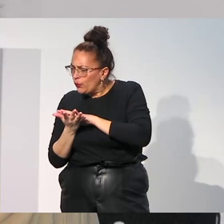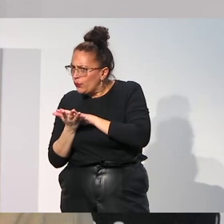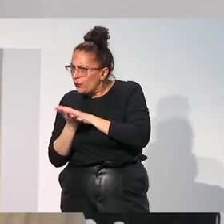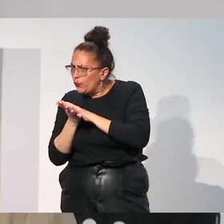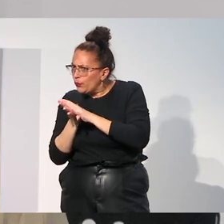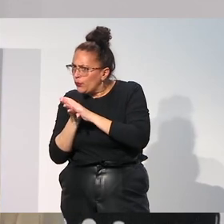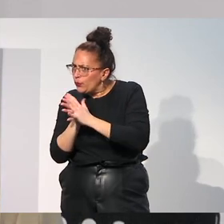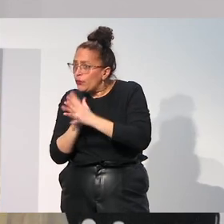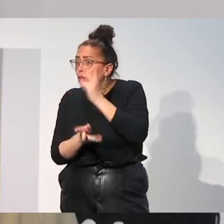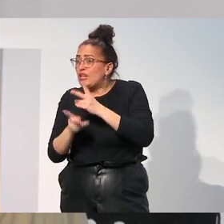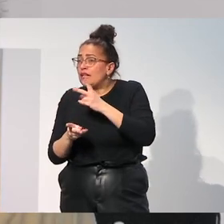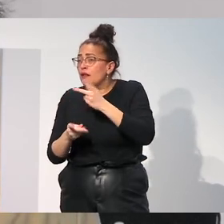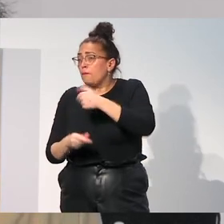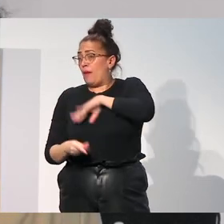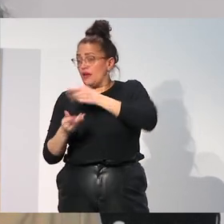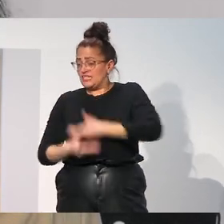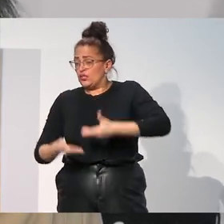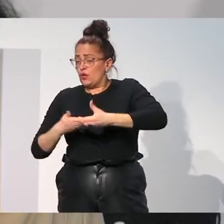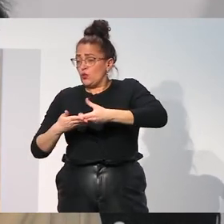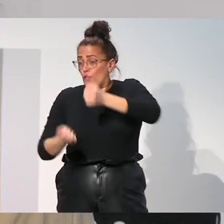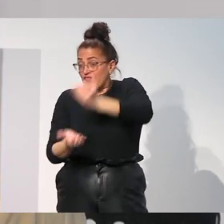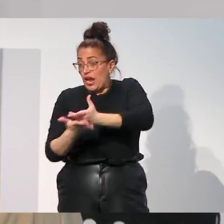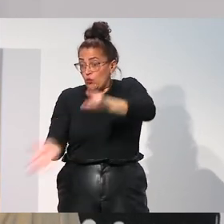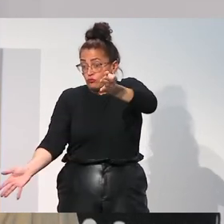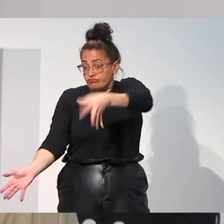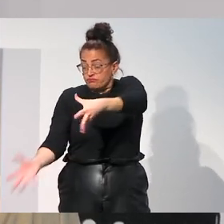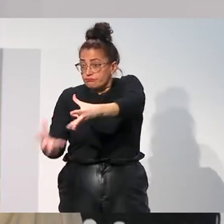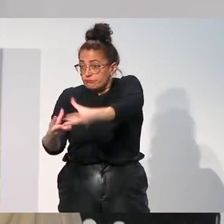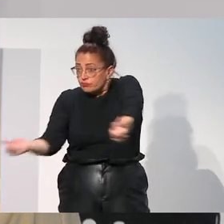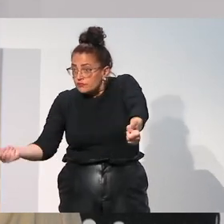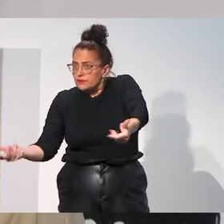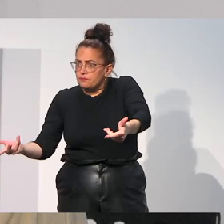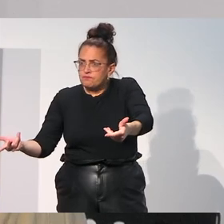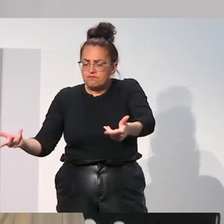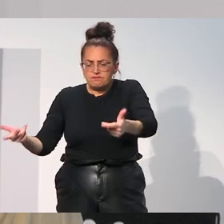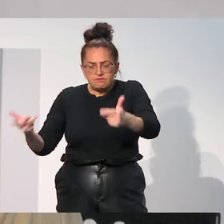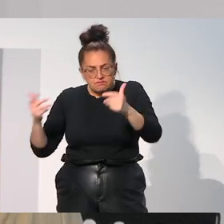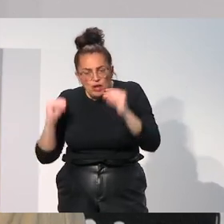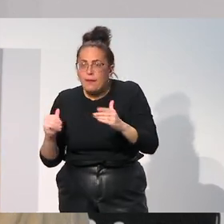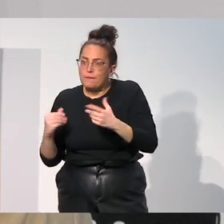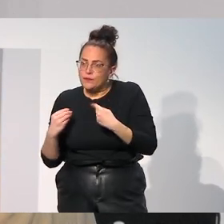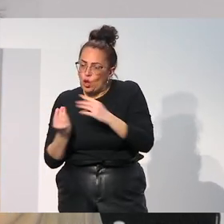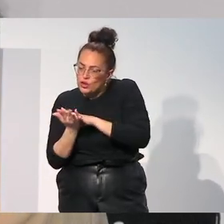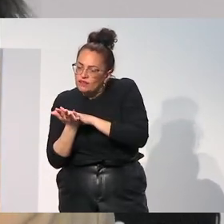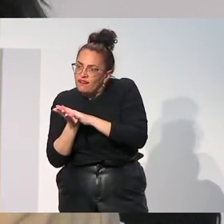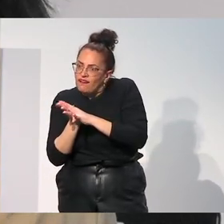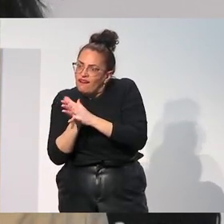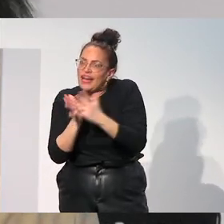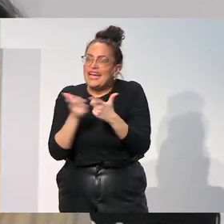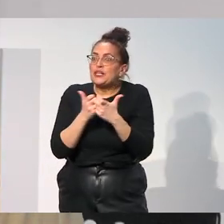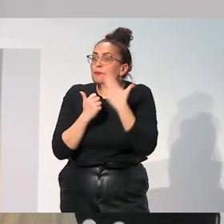les tuent, ou parfois, parce que les conditions autour d'elles changent, une espèce devient plus adroite et prolifère quand une